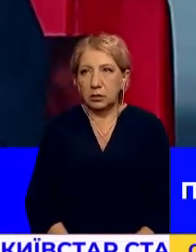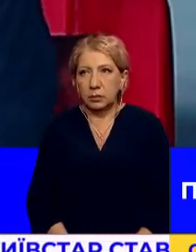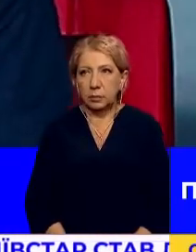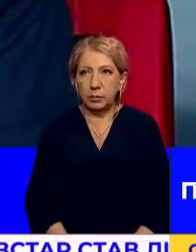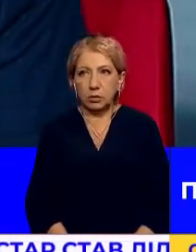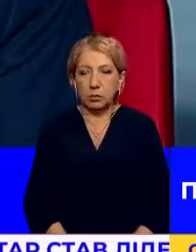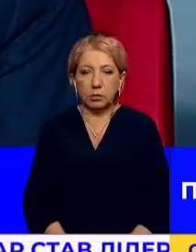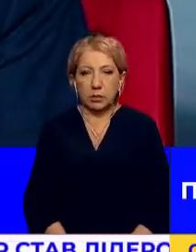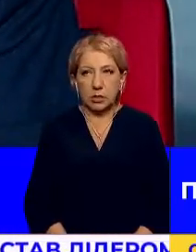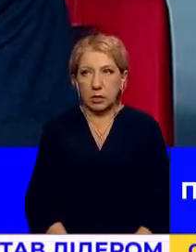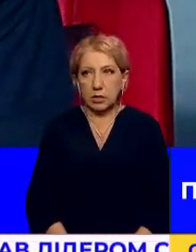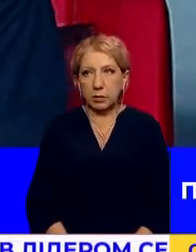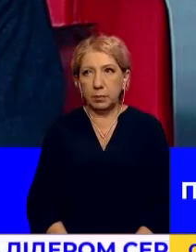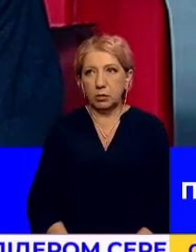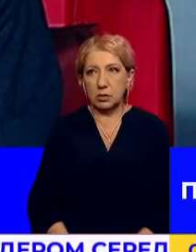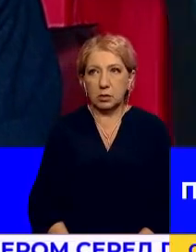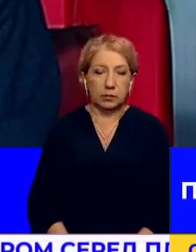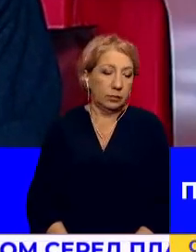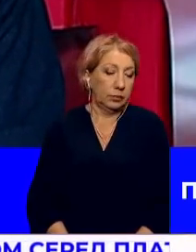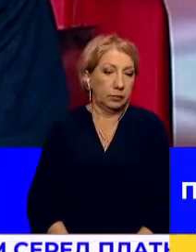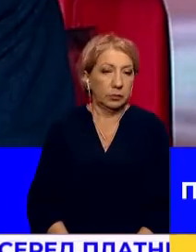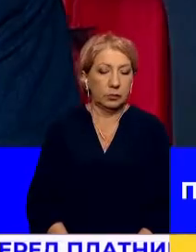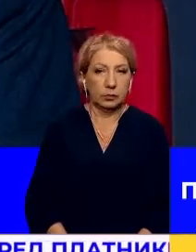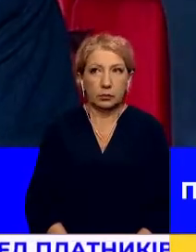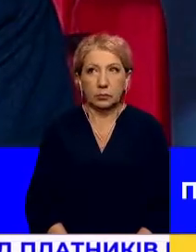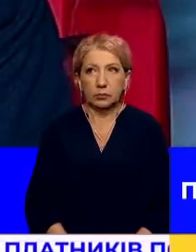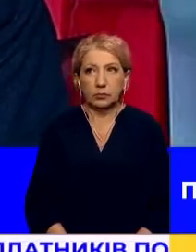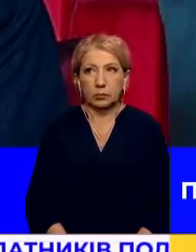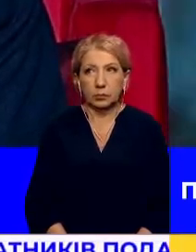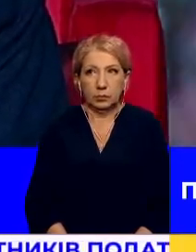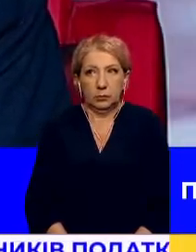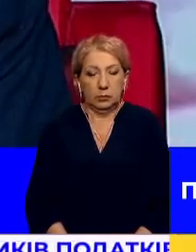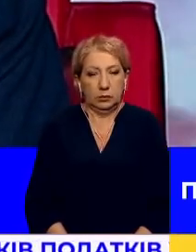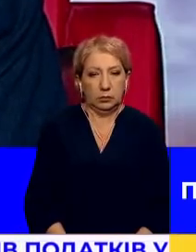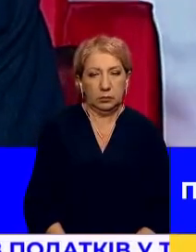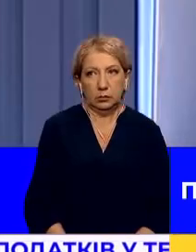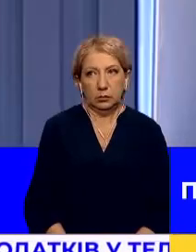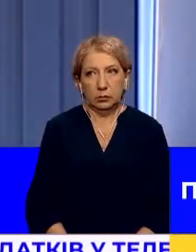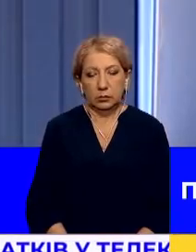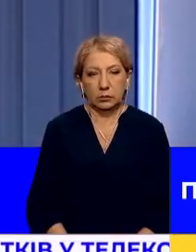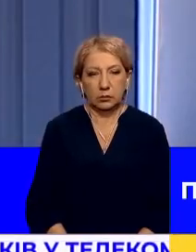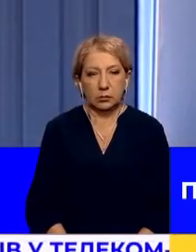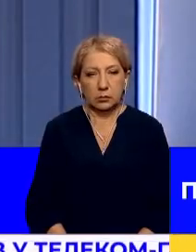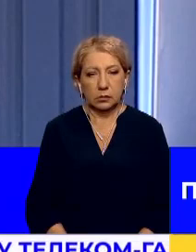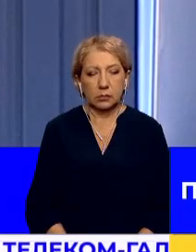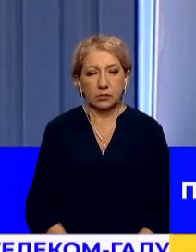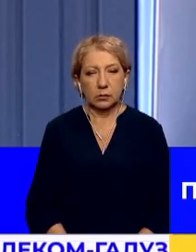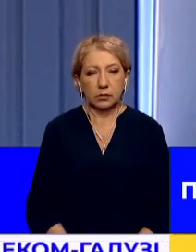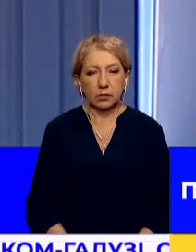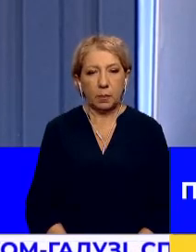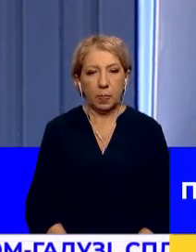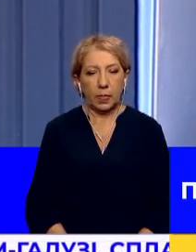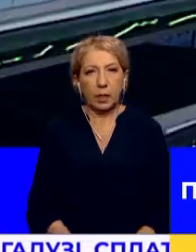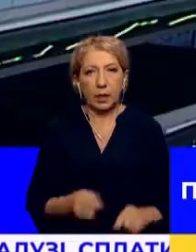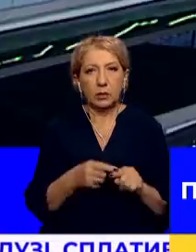аналіз швидкий, ПЦР. Причому, нагадай мені, Юлія, я не пам'ятаю, чи може пан Ляшко, ви нагадаєте,